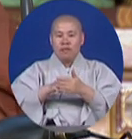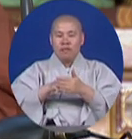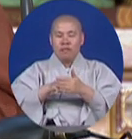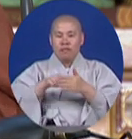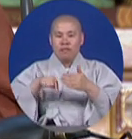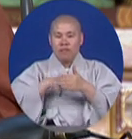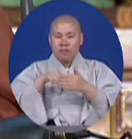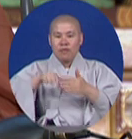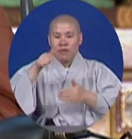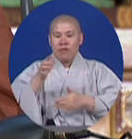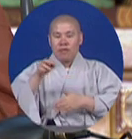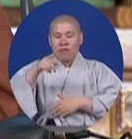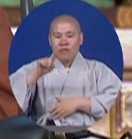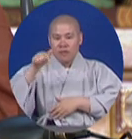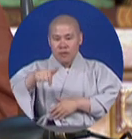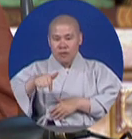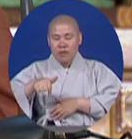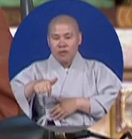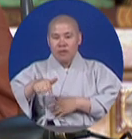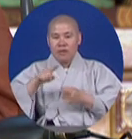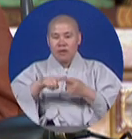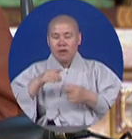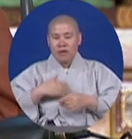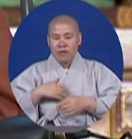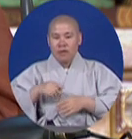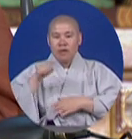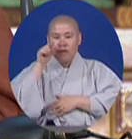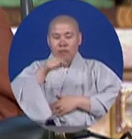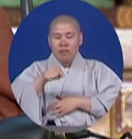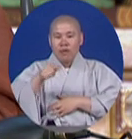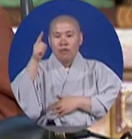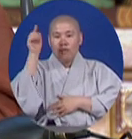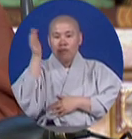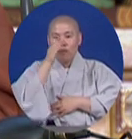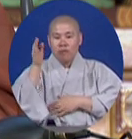그런데 이 밖으로 공함을 또 본다 그런데